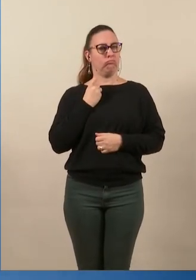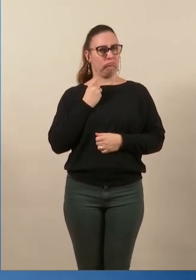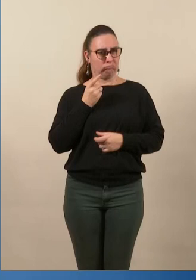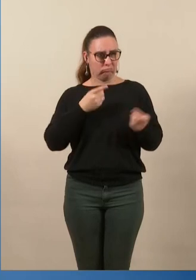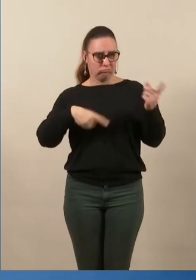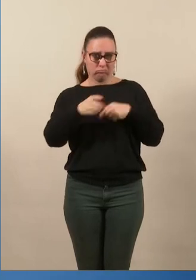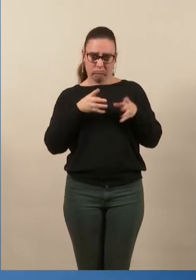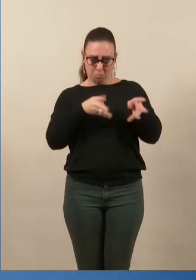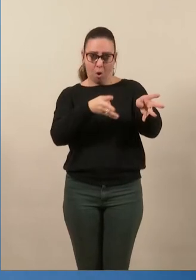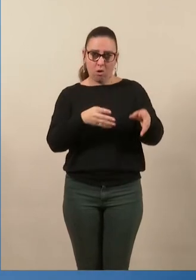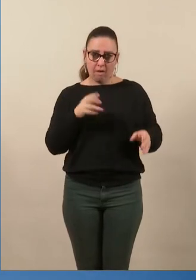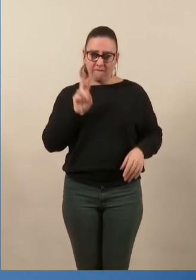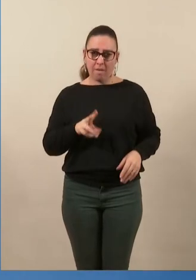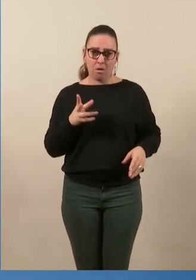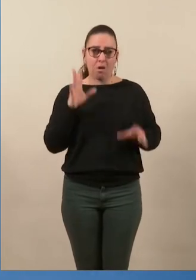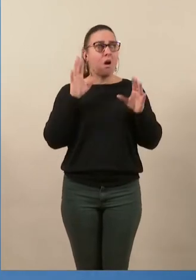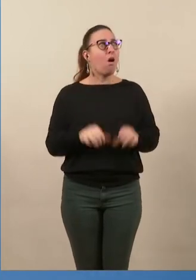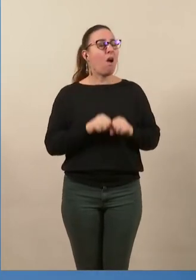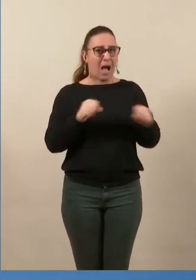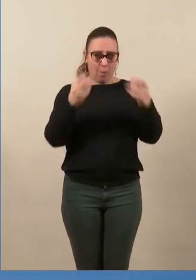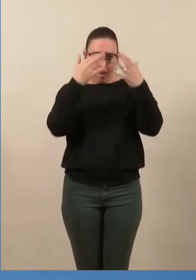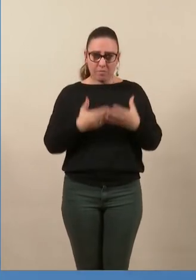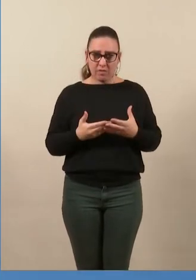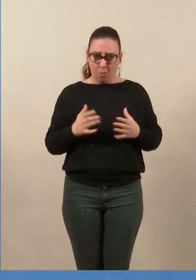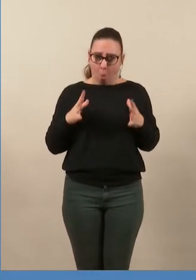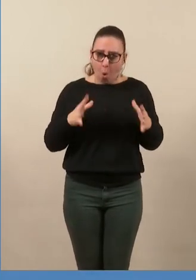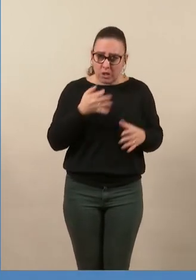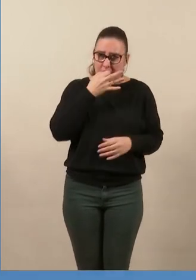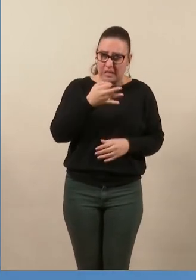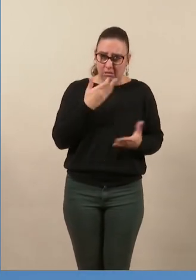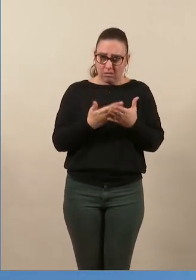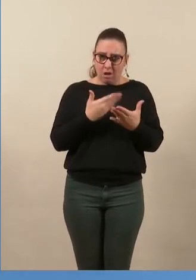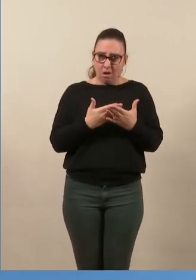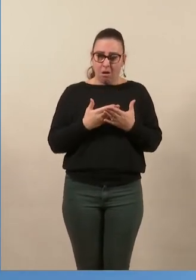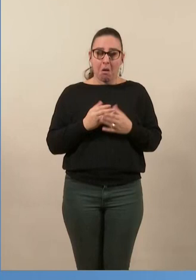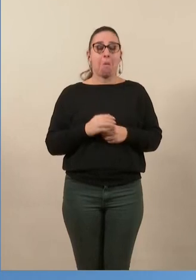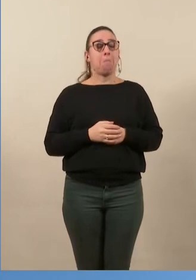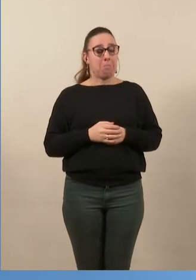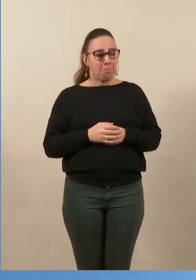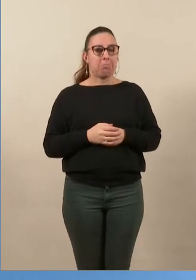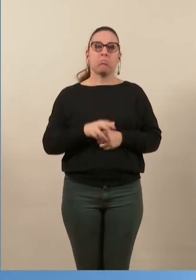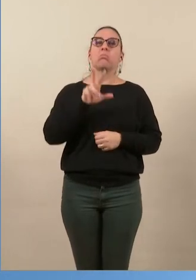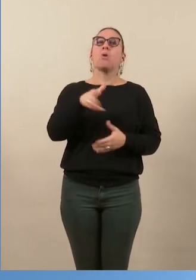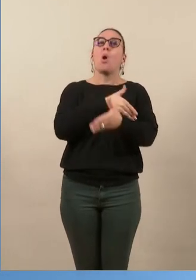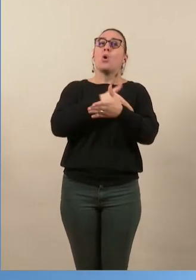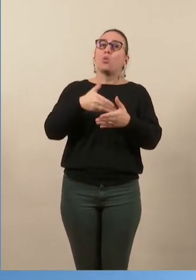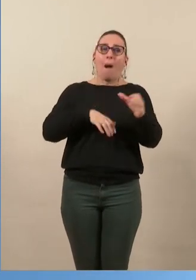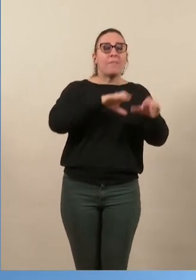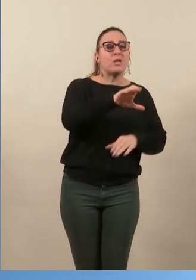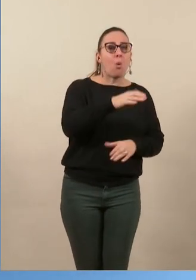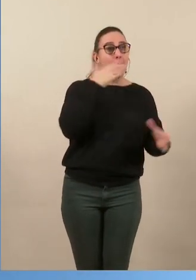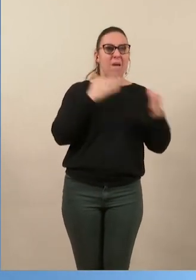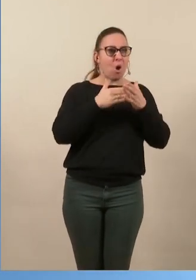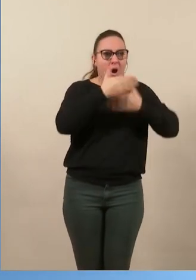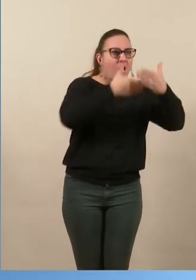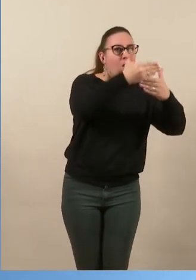Grenoblois quoi c'est vraiment incroyable ces chiffres là vous allez faire mieux avec ces 3 millions d'euros que ce que vous avez déjà